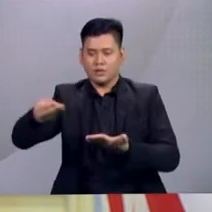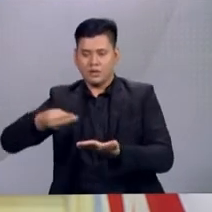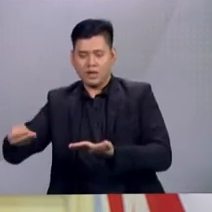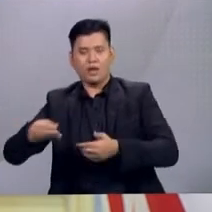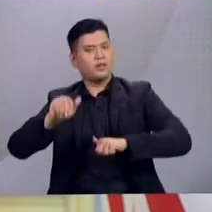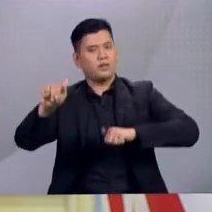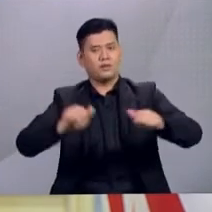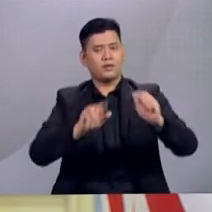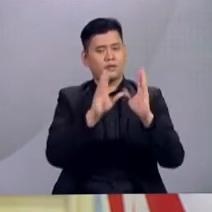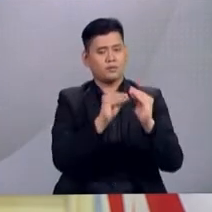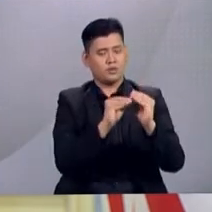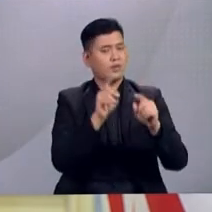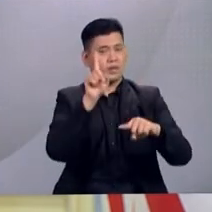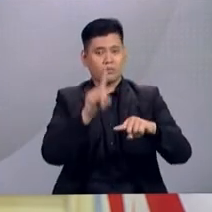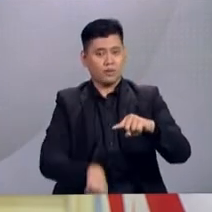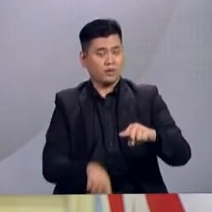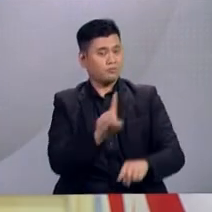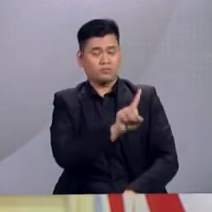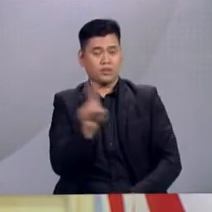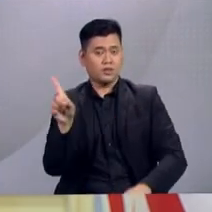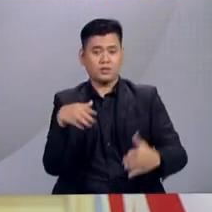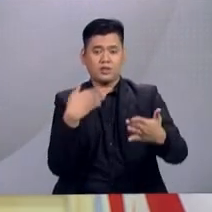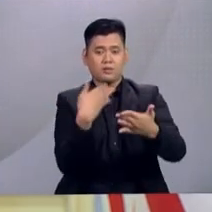sebagainya tidak dibenarkan sehingga